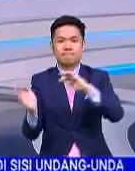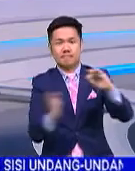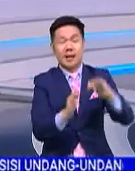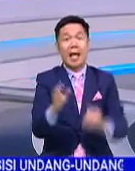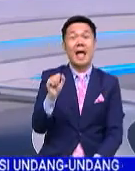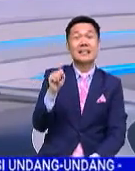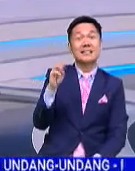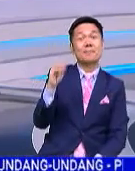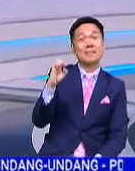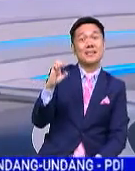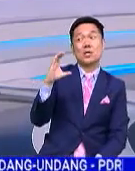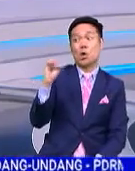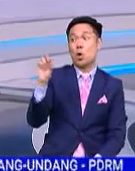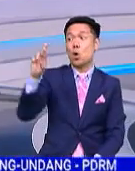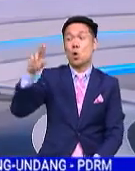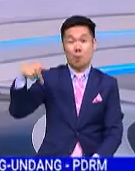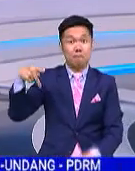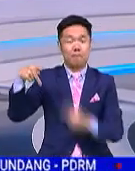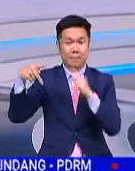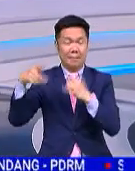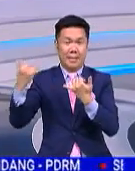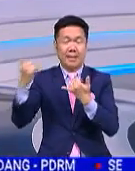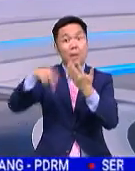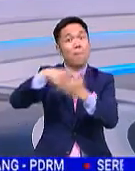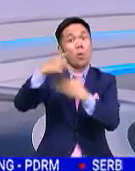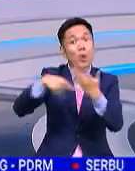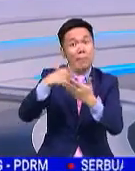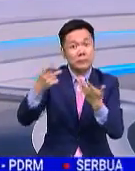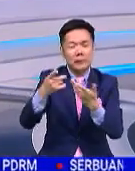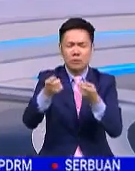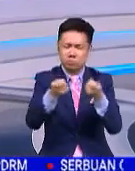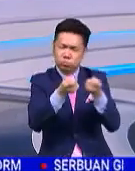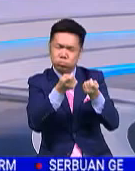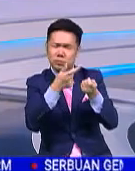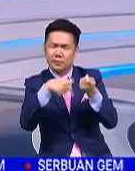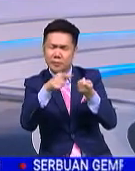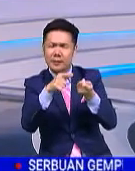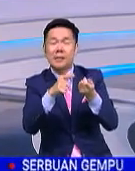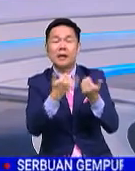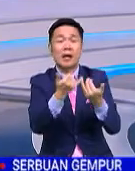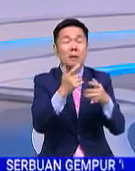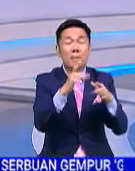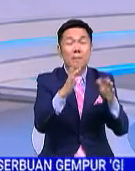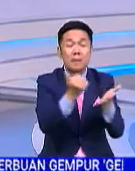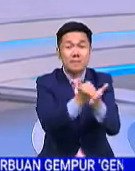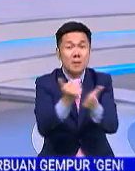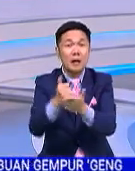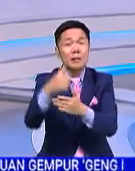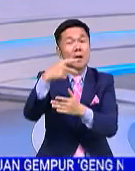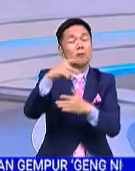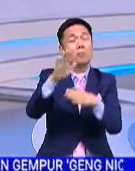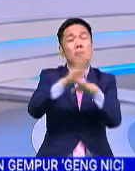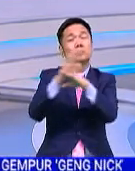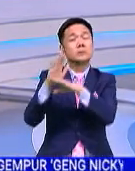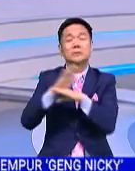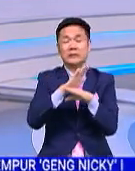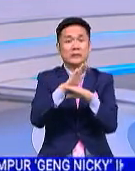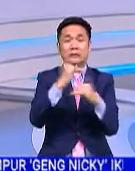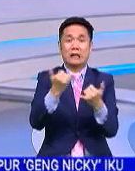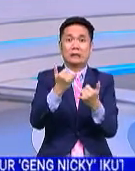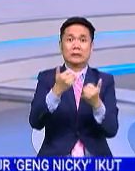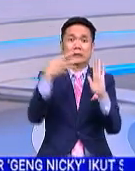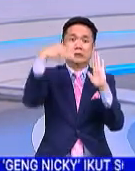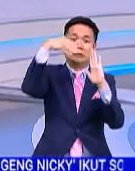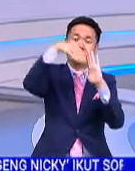SME Corp sedang meneliti program pembiayaan bersesuaian bagi membantu usahawan terjejas yang memerlukan bantuan